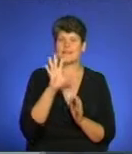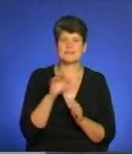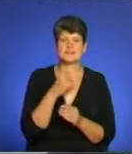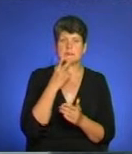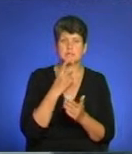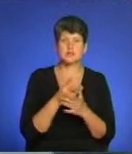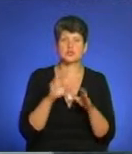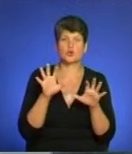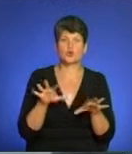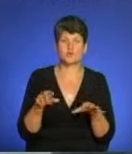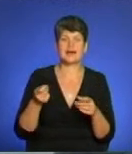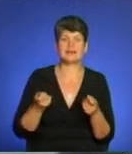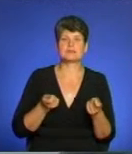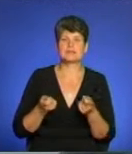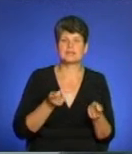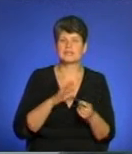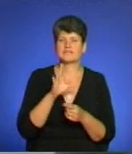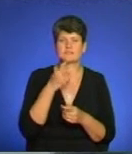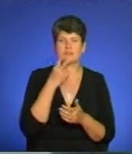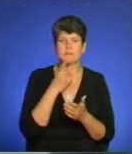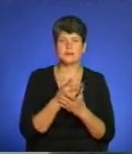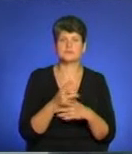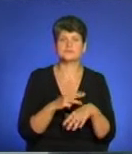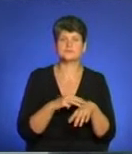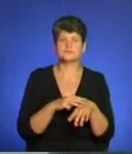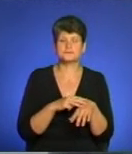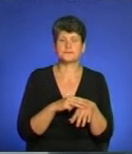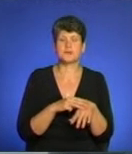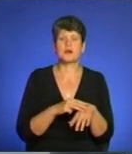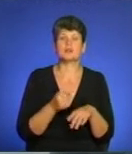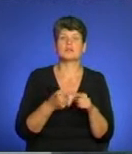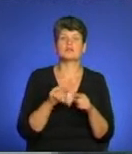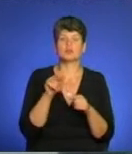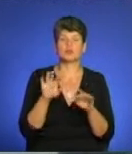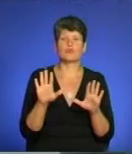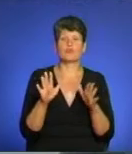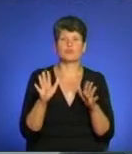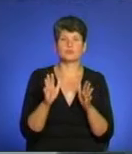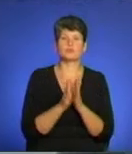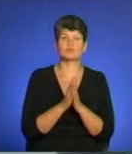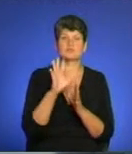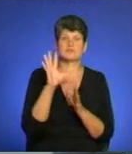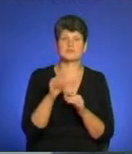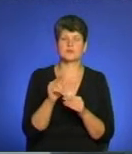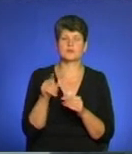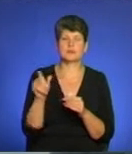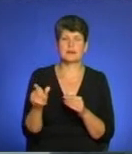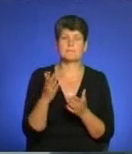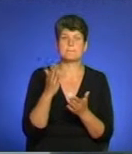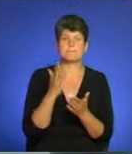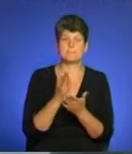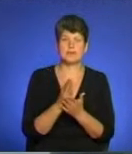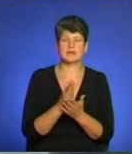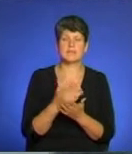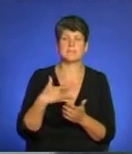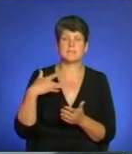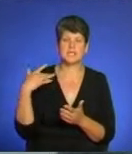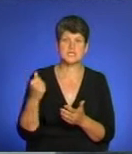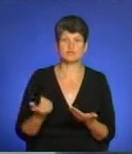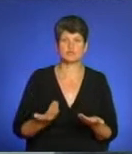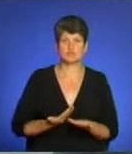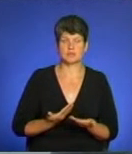голова адміністрації, не все бачить правоохоронець, але в даному випадку закликаю всіх громадян, по-перше, мати принципову